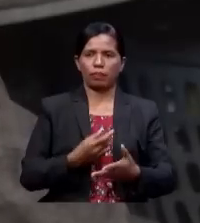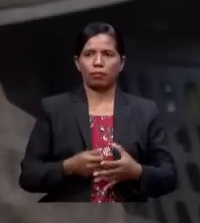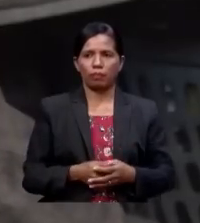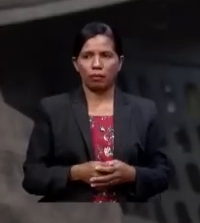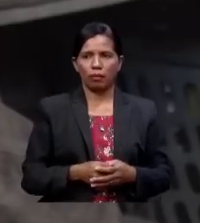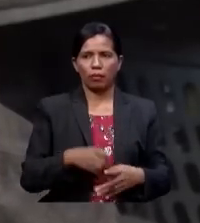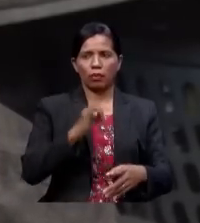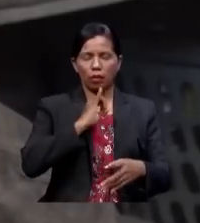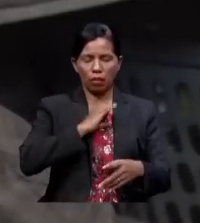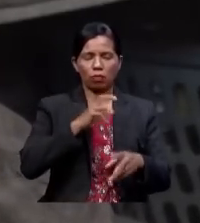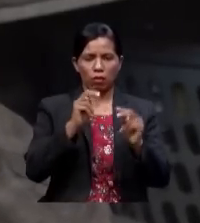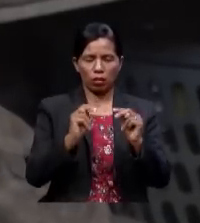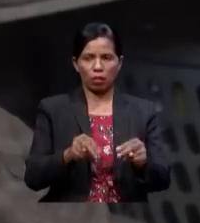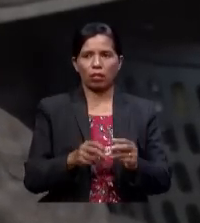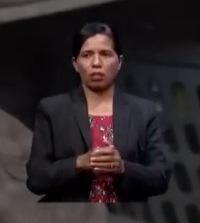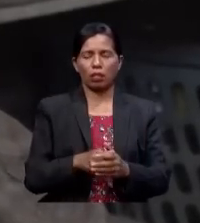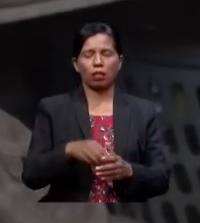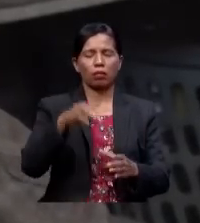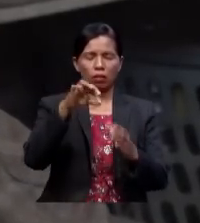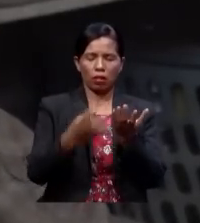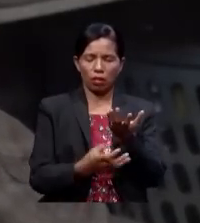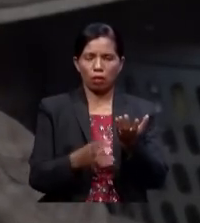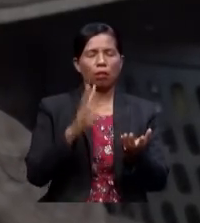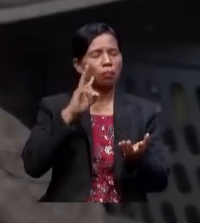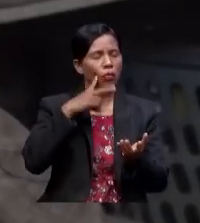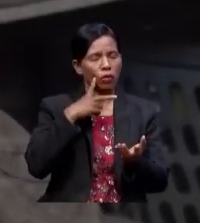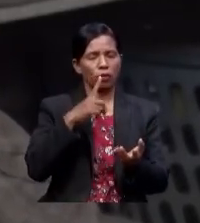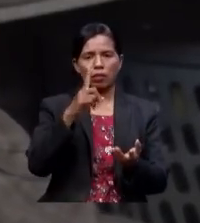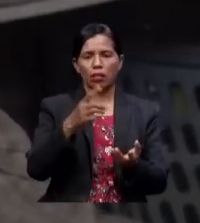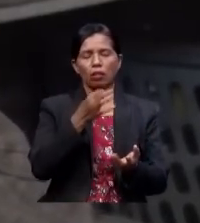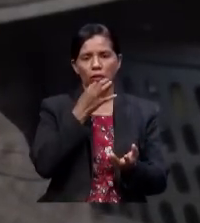Au te ne ne. Mora i hau ham. Lau surni handi.